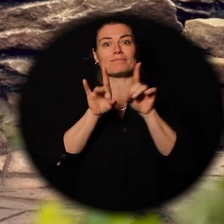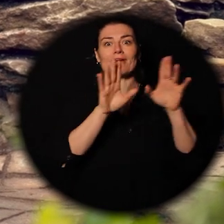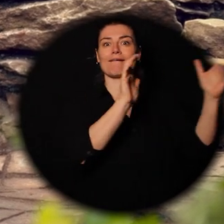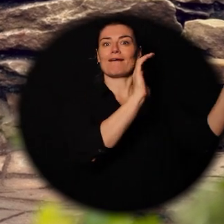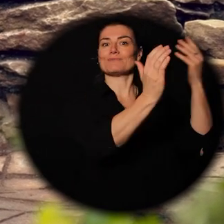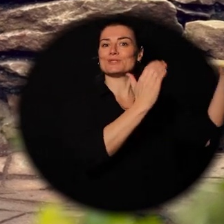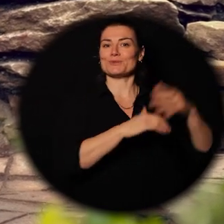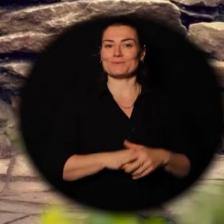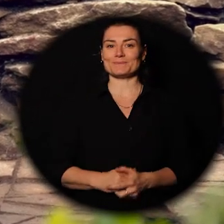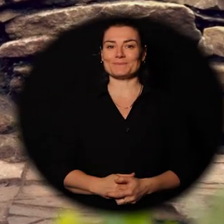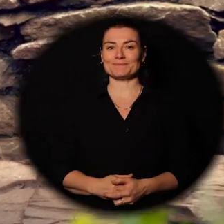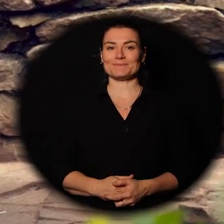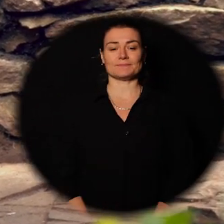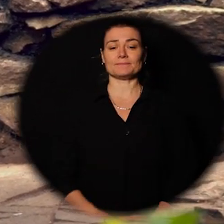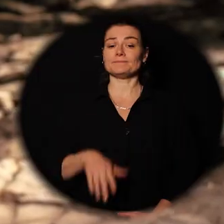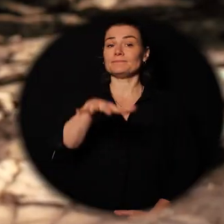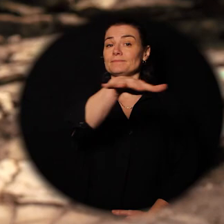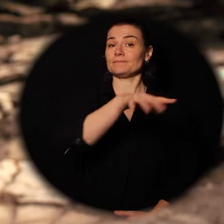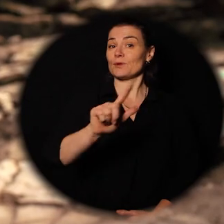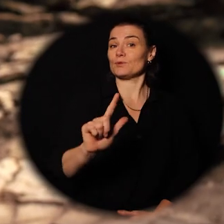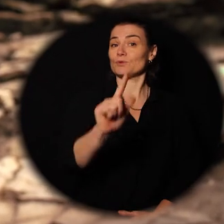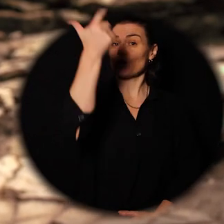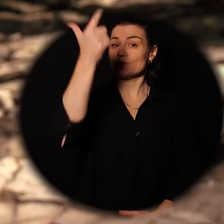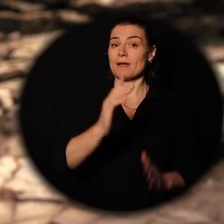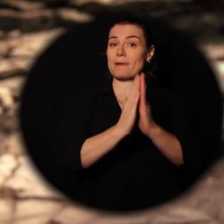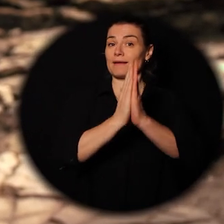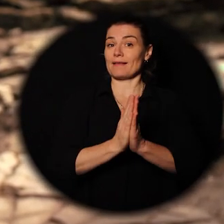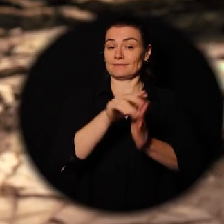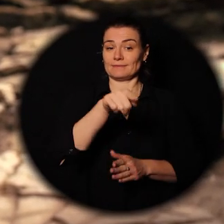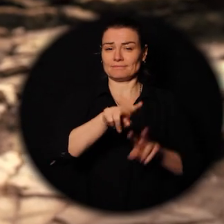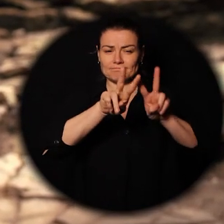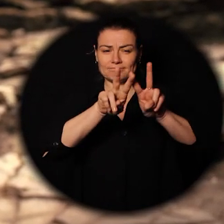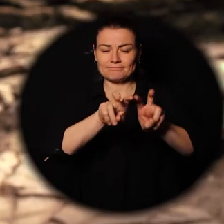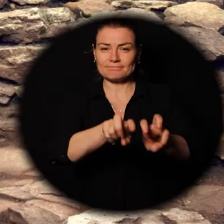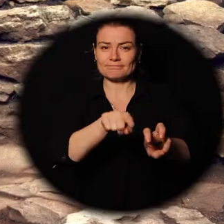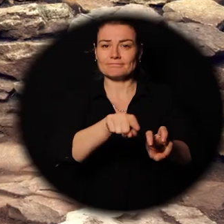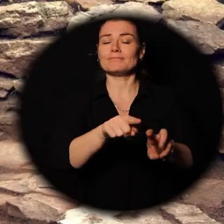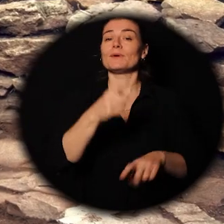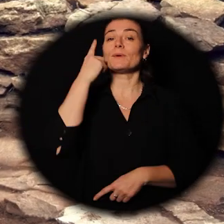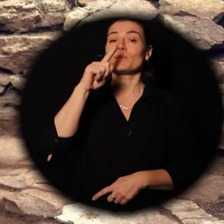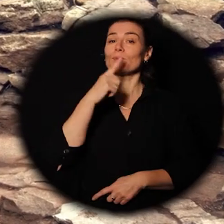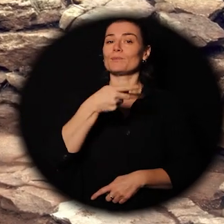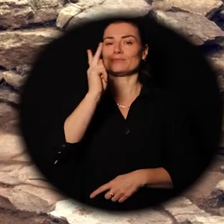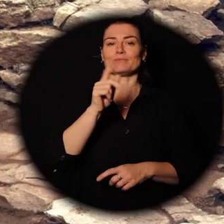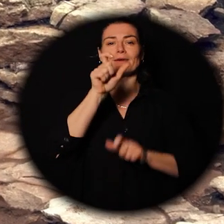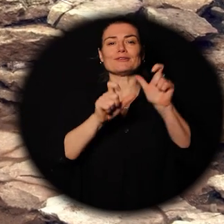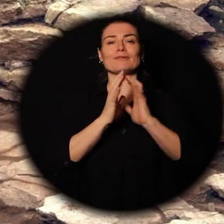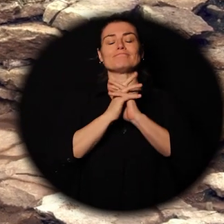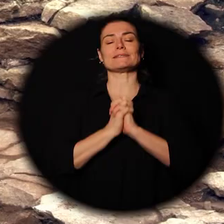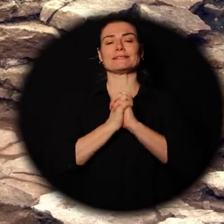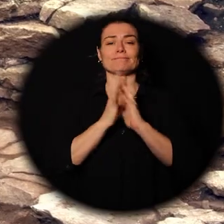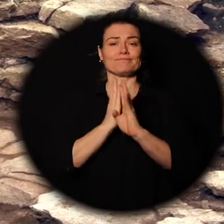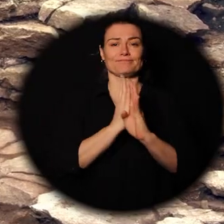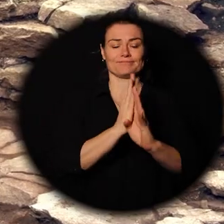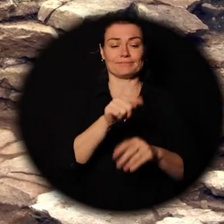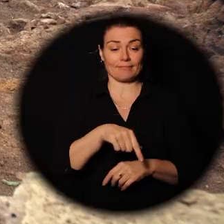cours. Alors là, on est dans la deuxième église, l'église dédiée au culte. La chose qu'on a trouvée qui est très belle,